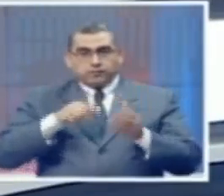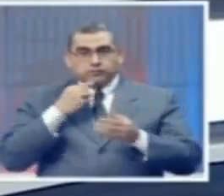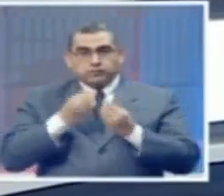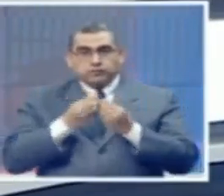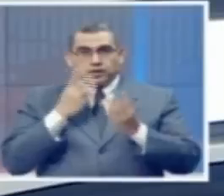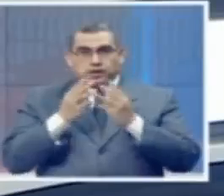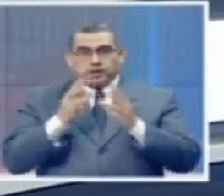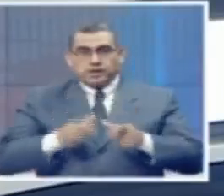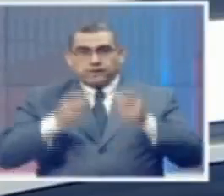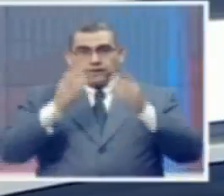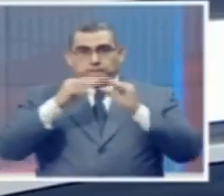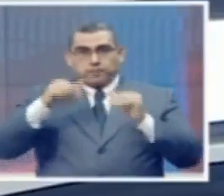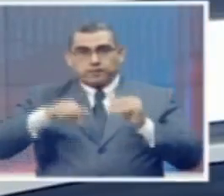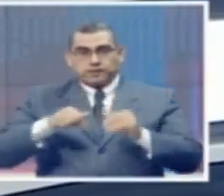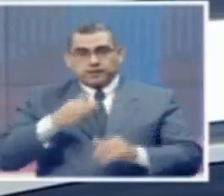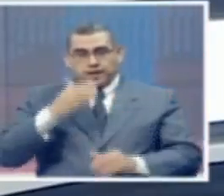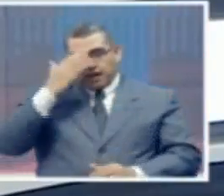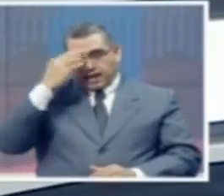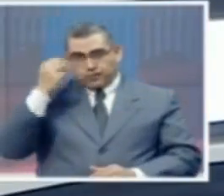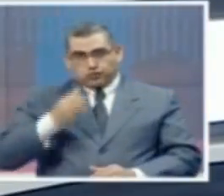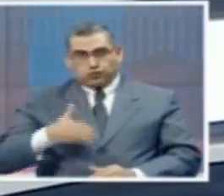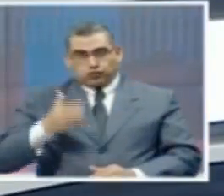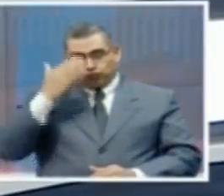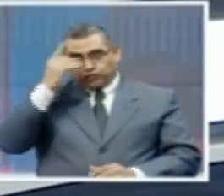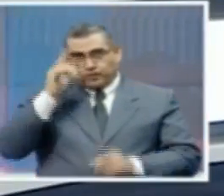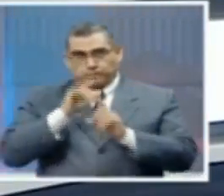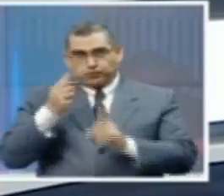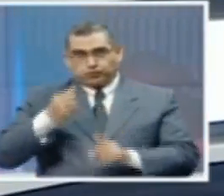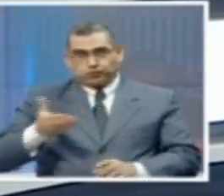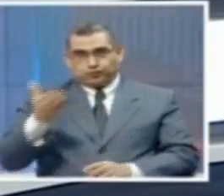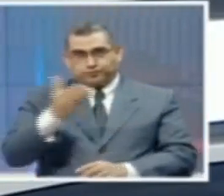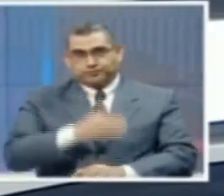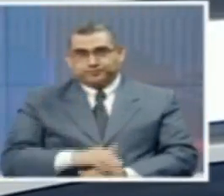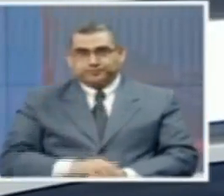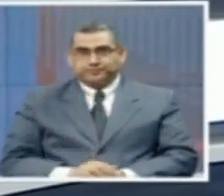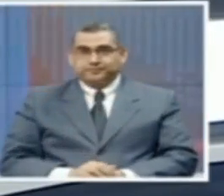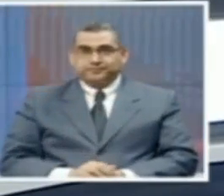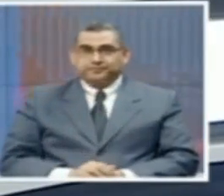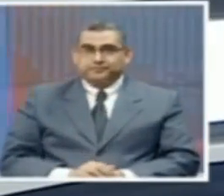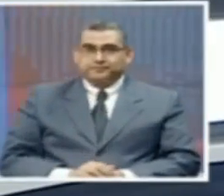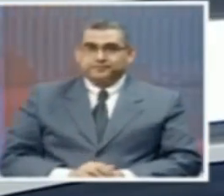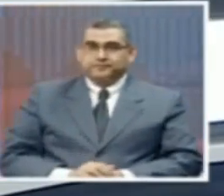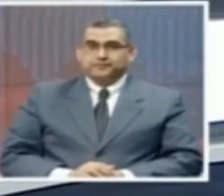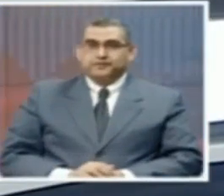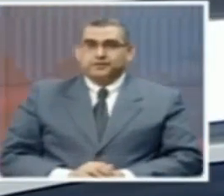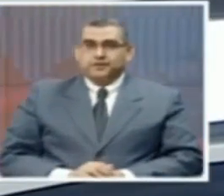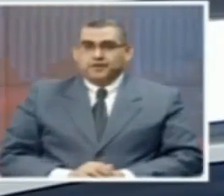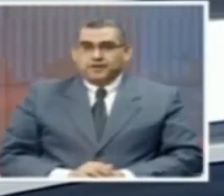موقعنا الإلكتروني masbiro.eg. شكرا لطيب المتابعة. شكرا لك يا أدا. شكرا لك.